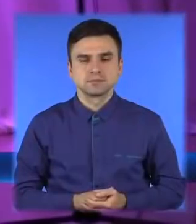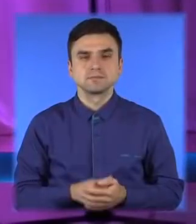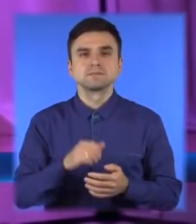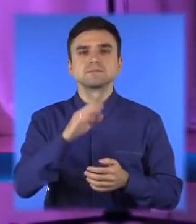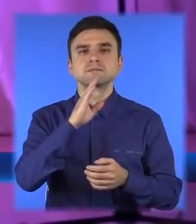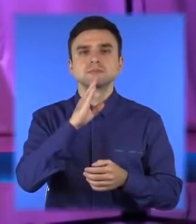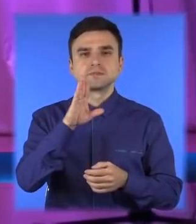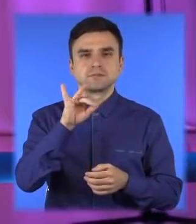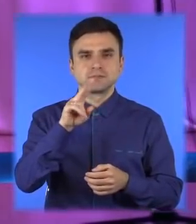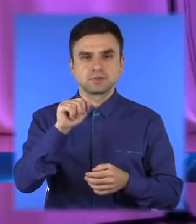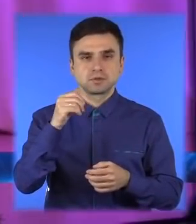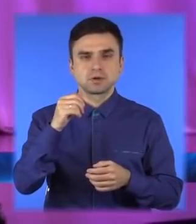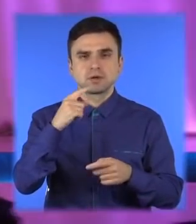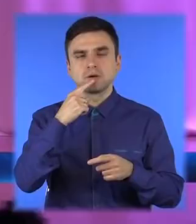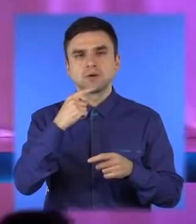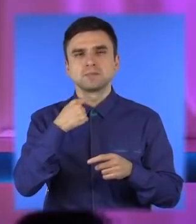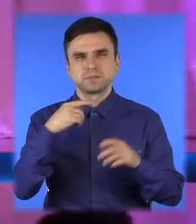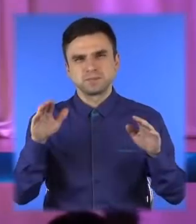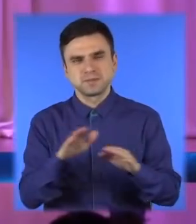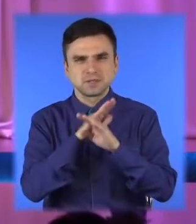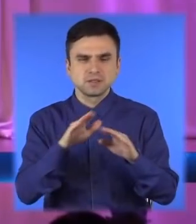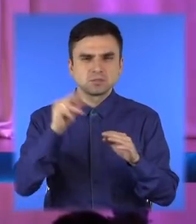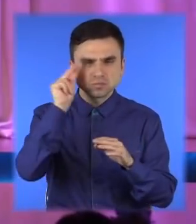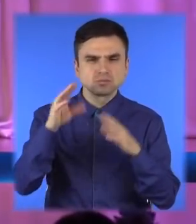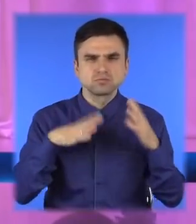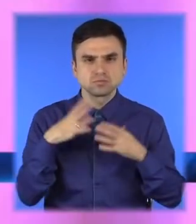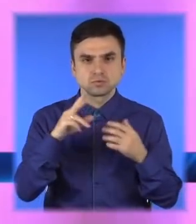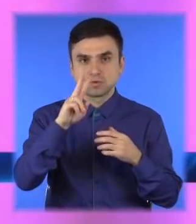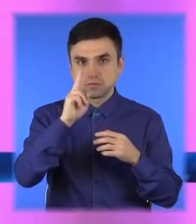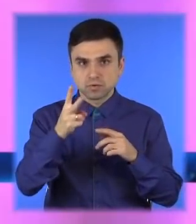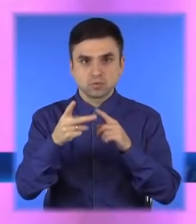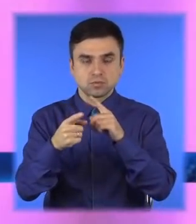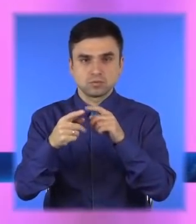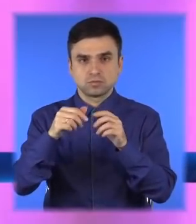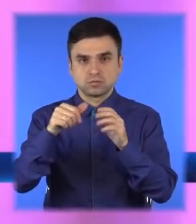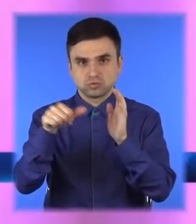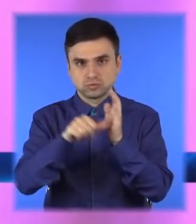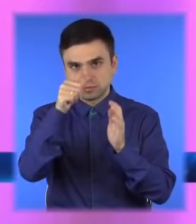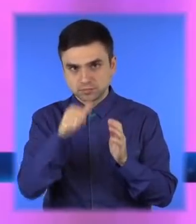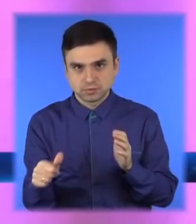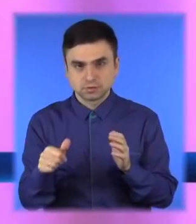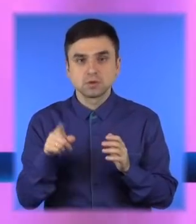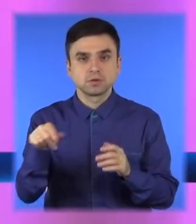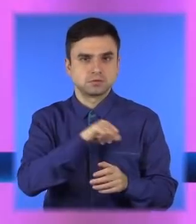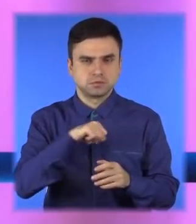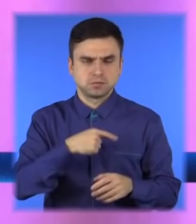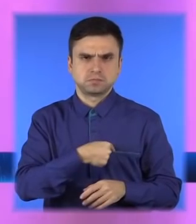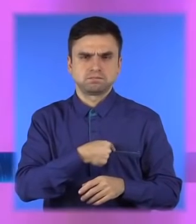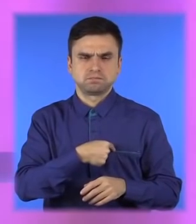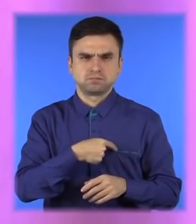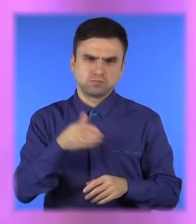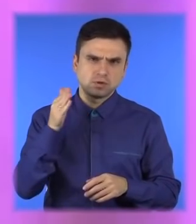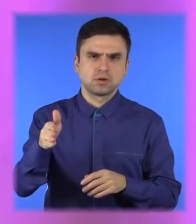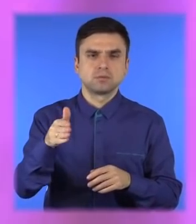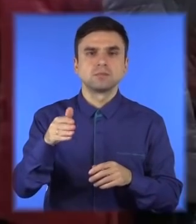Вікторія займається вокалом вже 2,5 роки. У 12 вона самостійно вирішила, що хоче займатися саме цим. Тому і прийшла у гурток